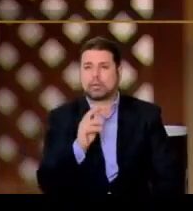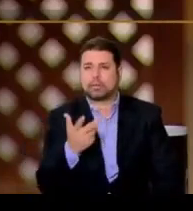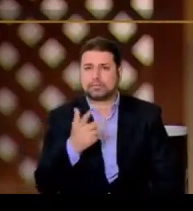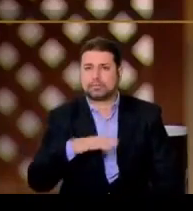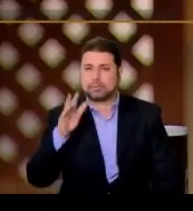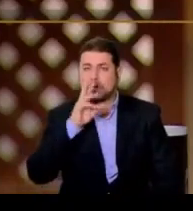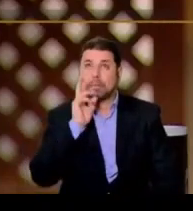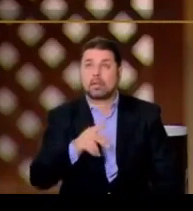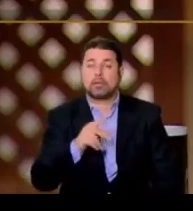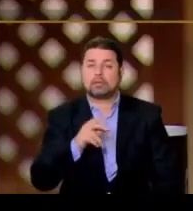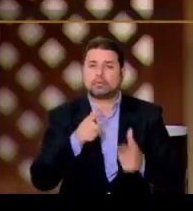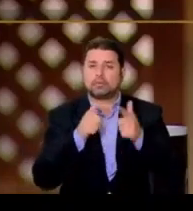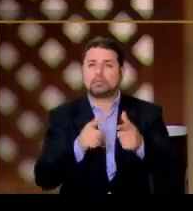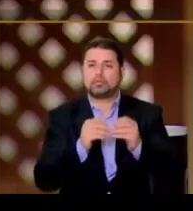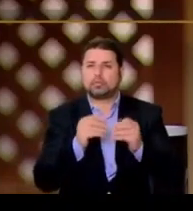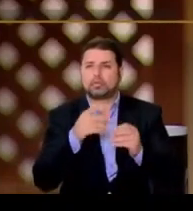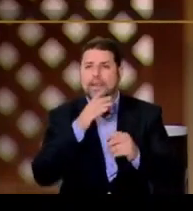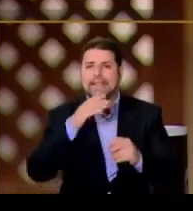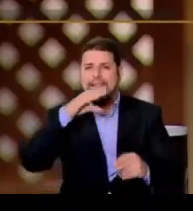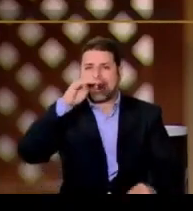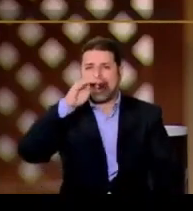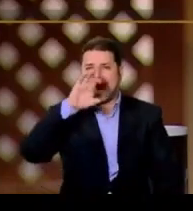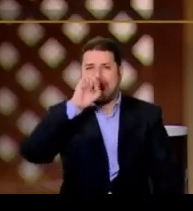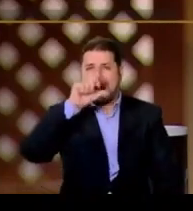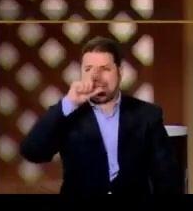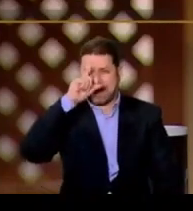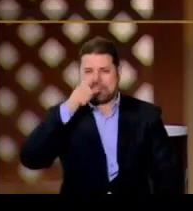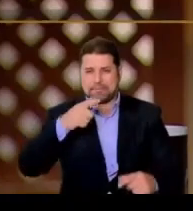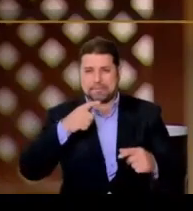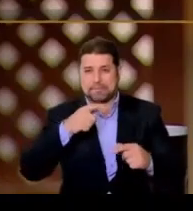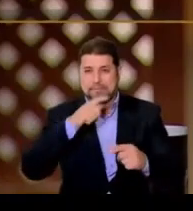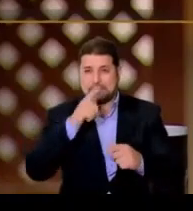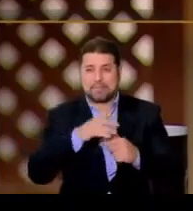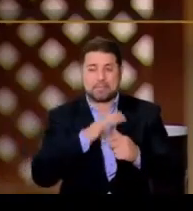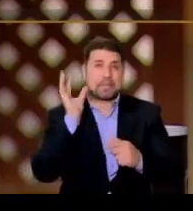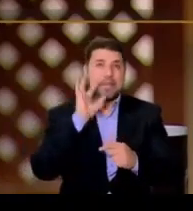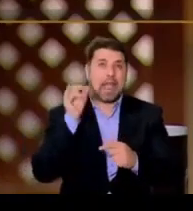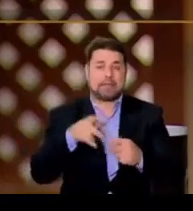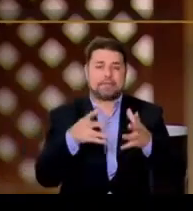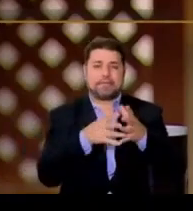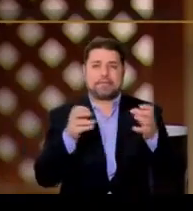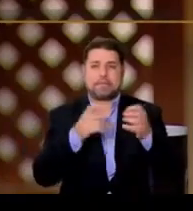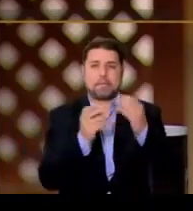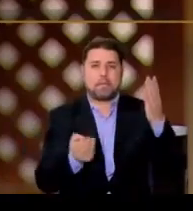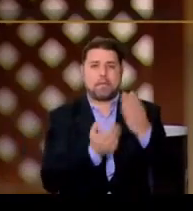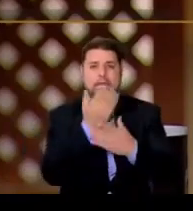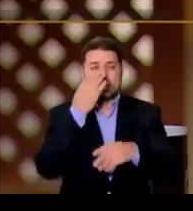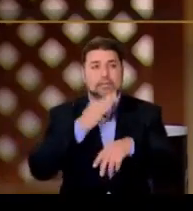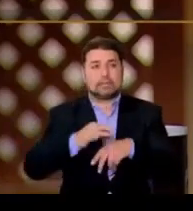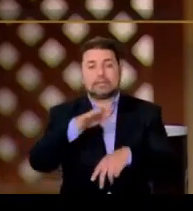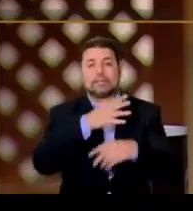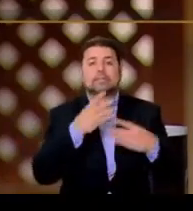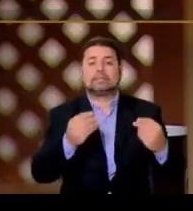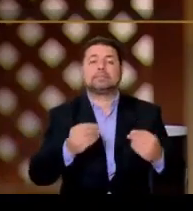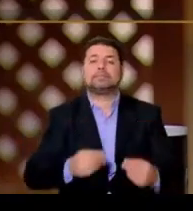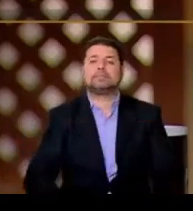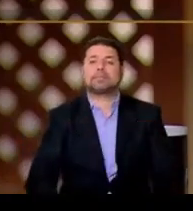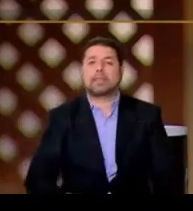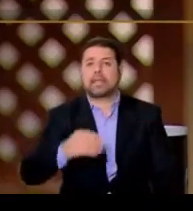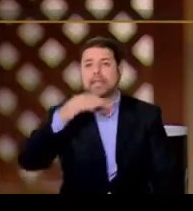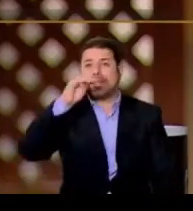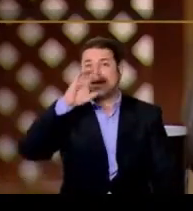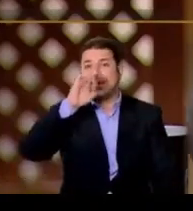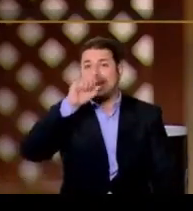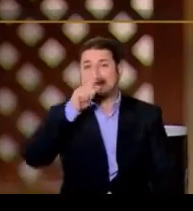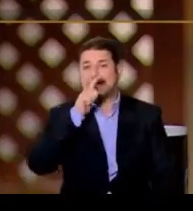حضرات الساده المشاهدين كلمه جهاد اسمع التعريف اللي هيكون مفاجئ للكثيرين منكم كلمه